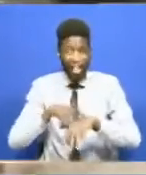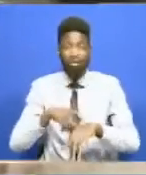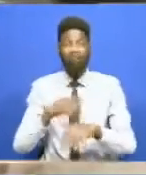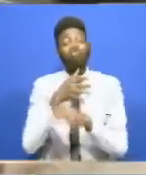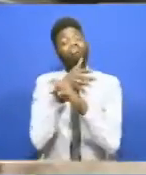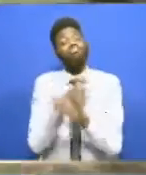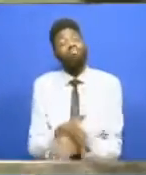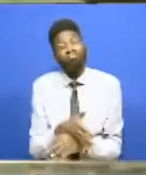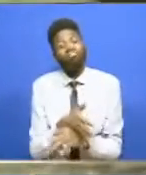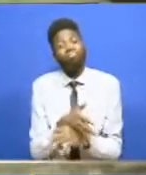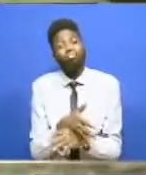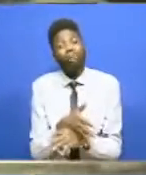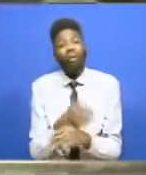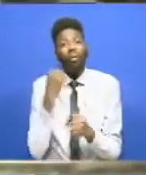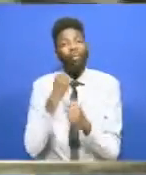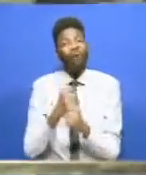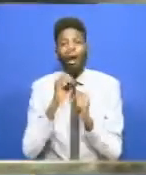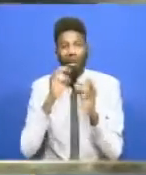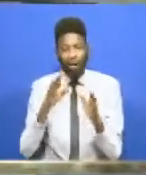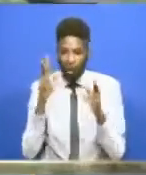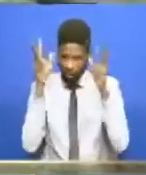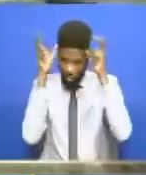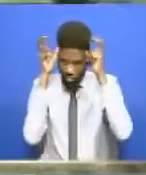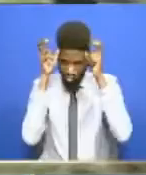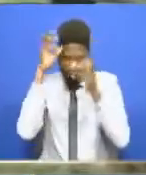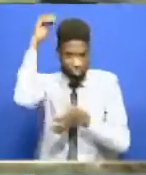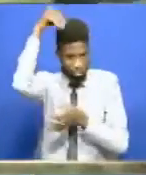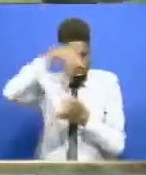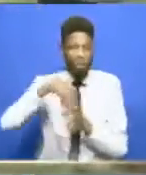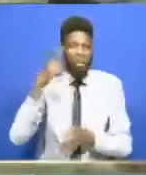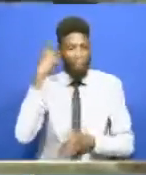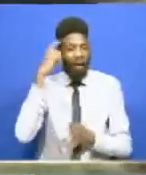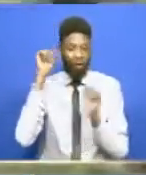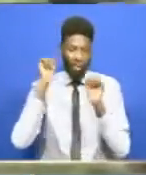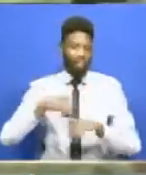Wakisoko.